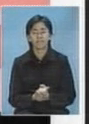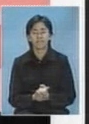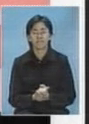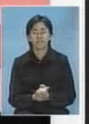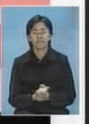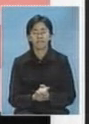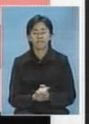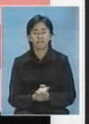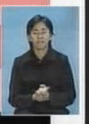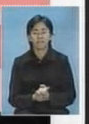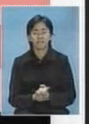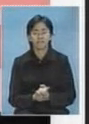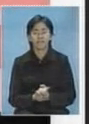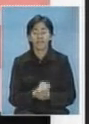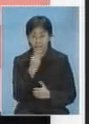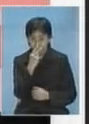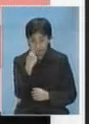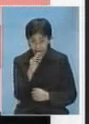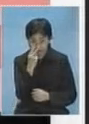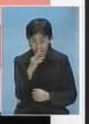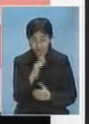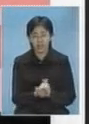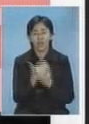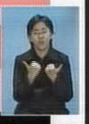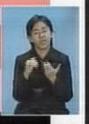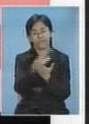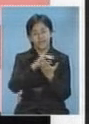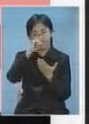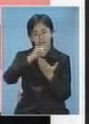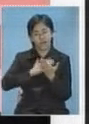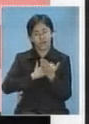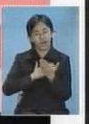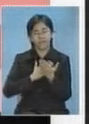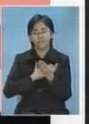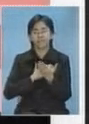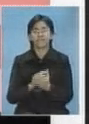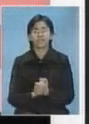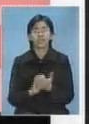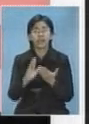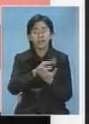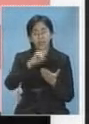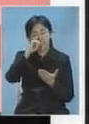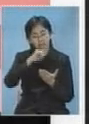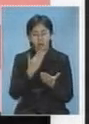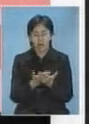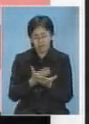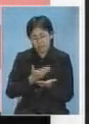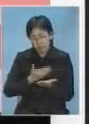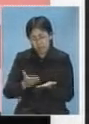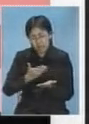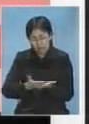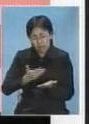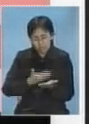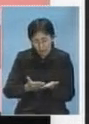เอาละครับท่านเห็นนะครับว่าวันนี้ประเทศไทยอยู่ในสภาวะที่รายจ่ายก็เยอะร